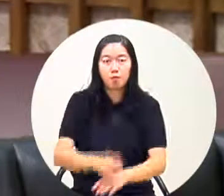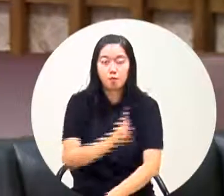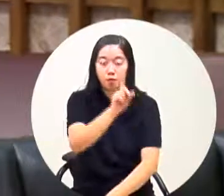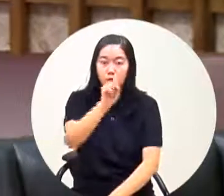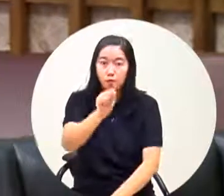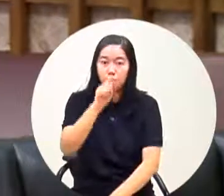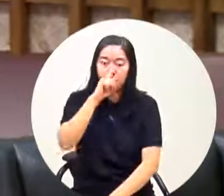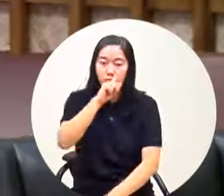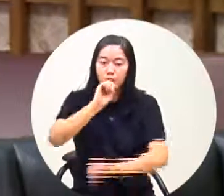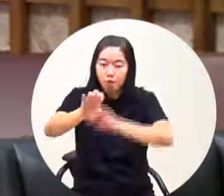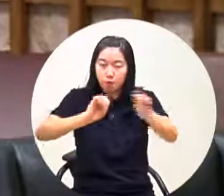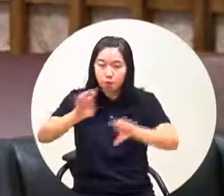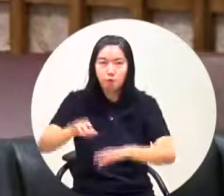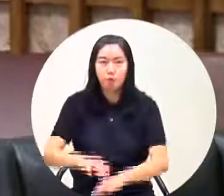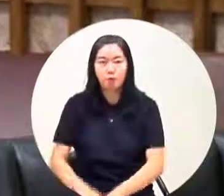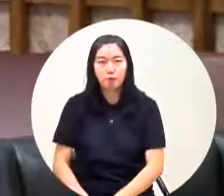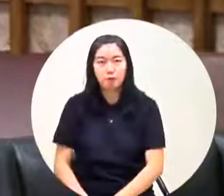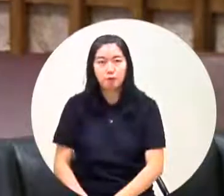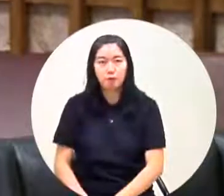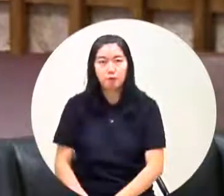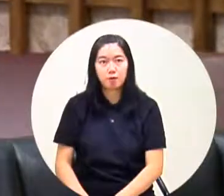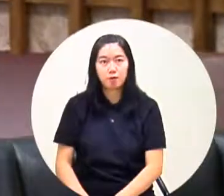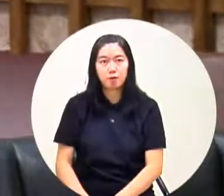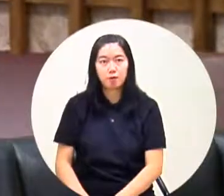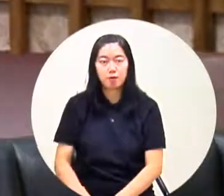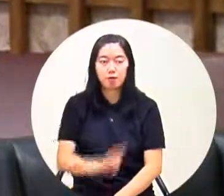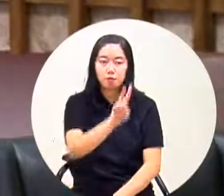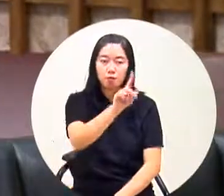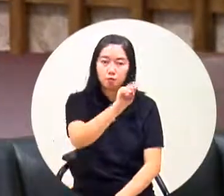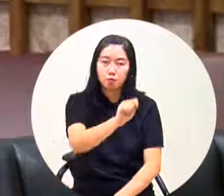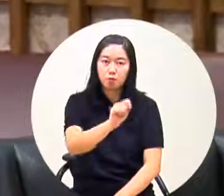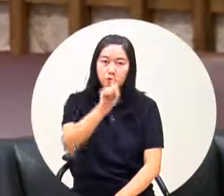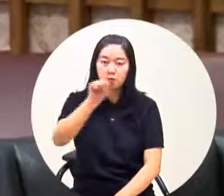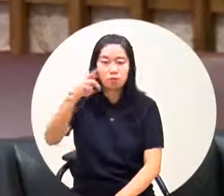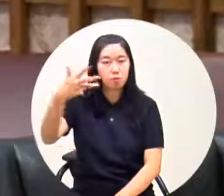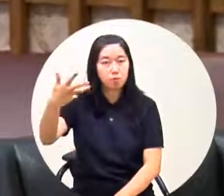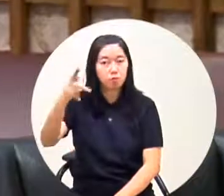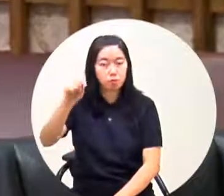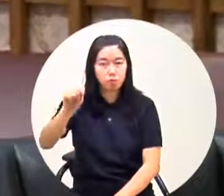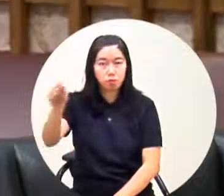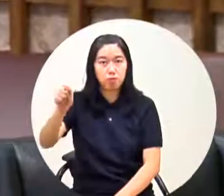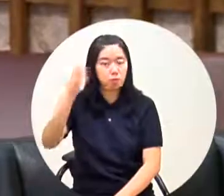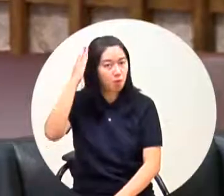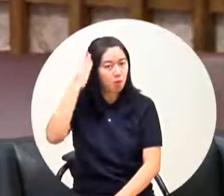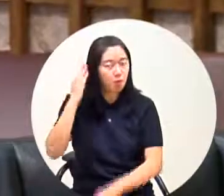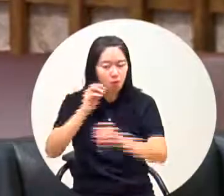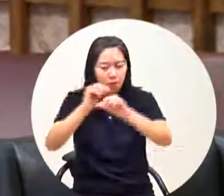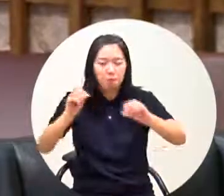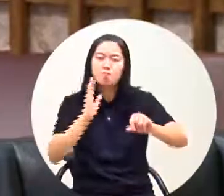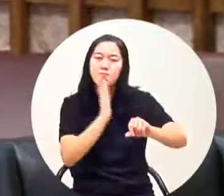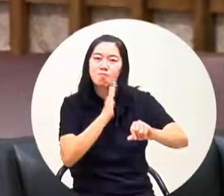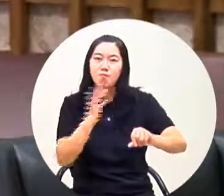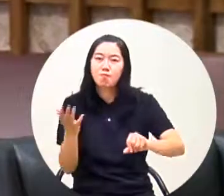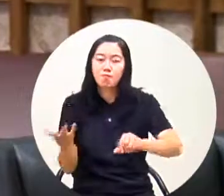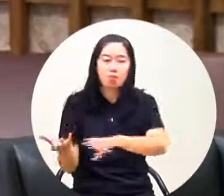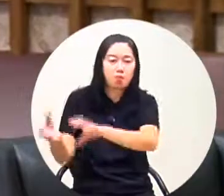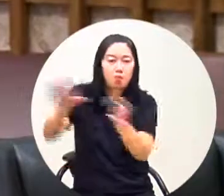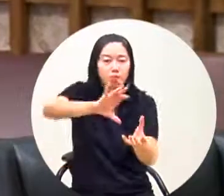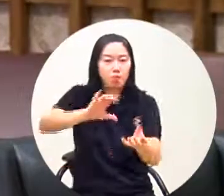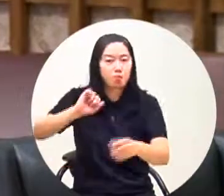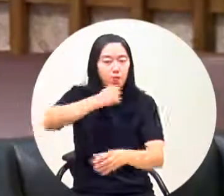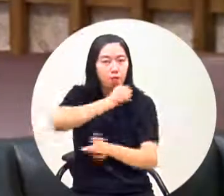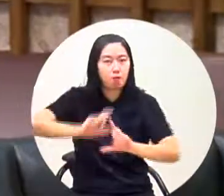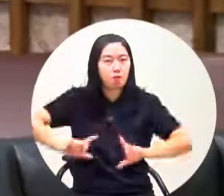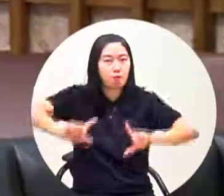车，吼、哦，几栋，敢那两栋栋白或者，诶，这个炉渣，啊，讲去倒带因带当的这个什么大